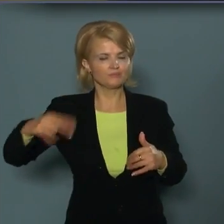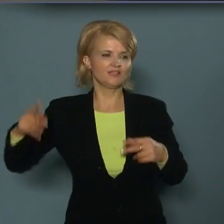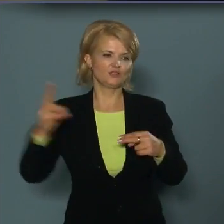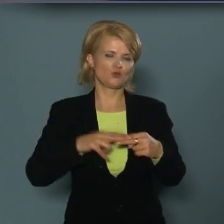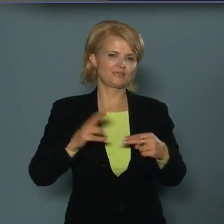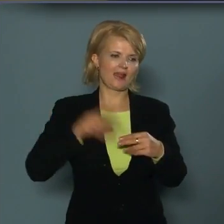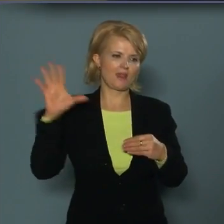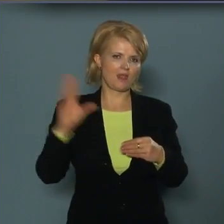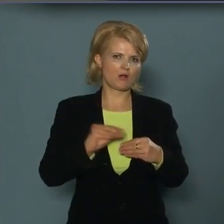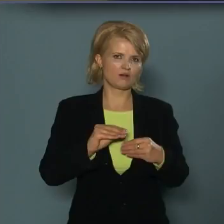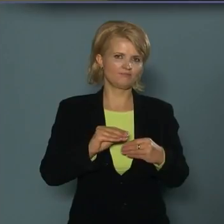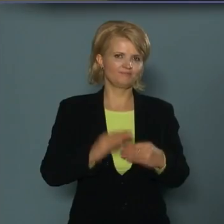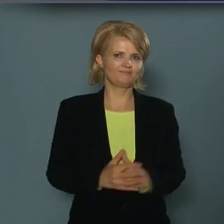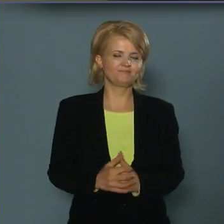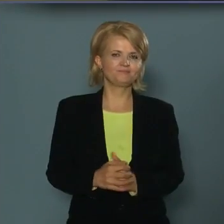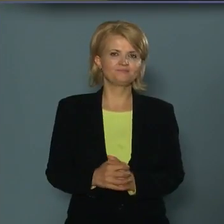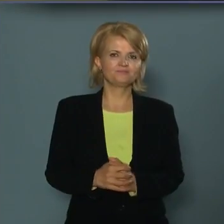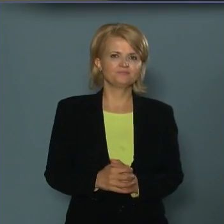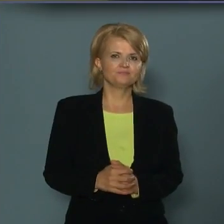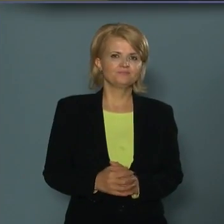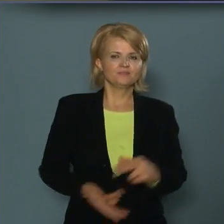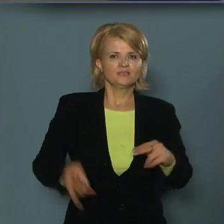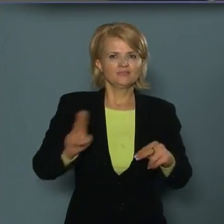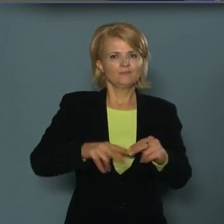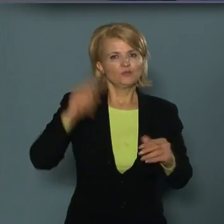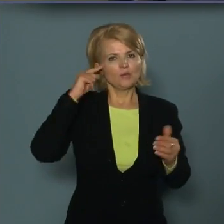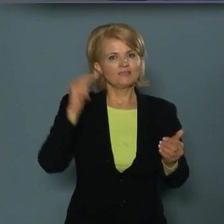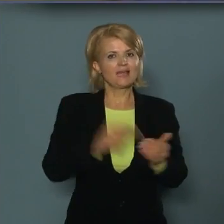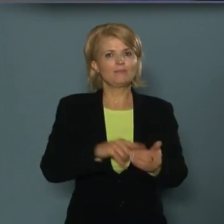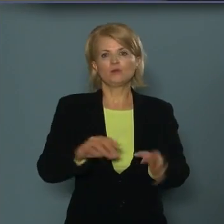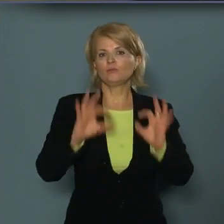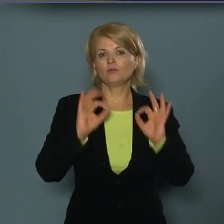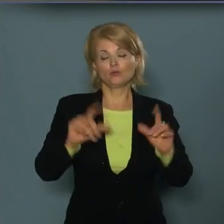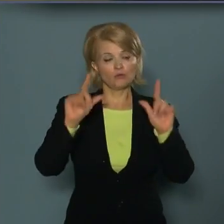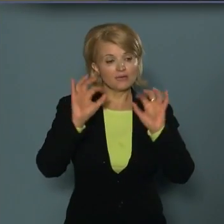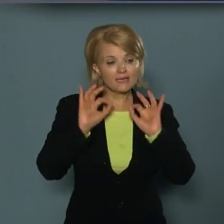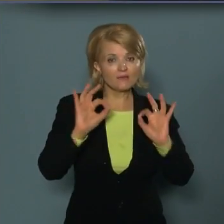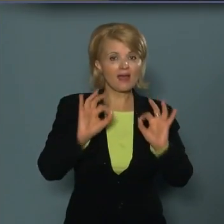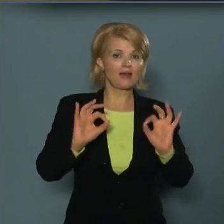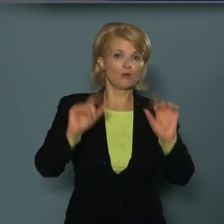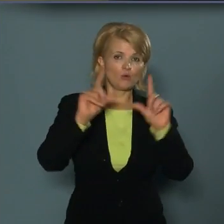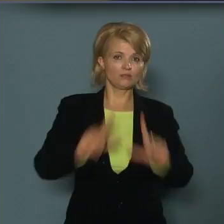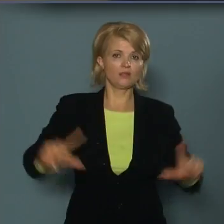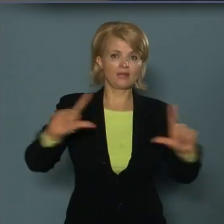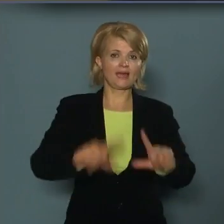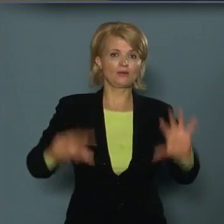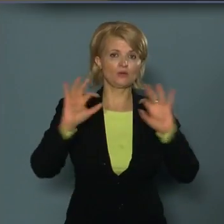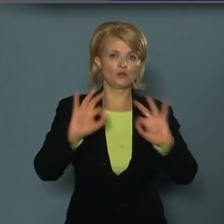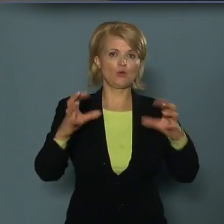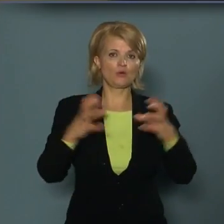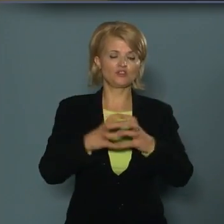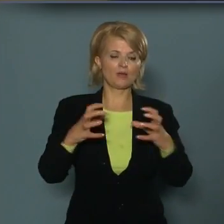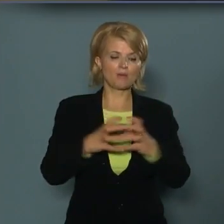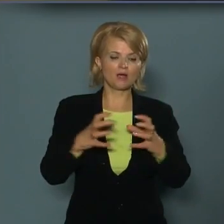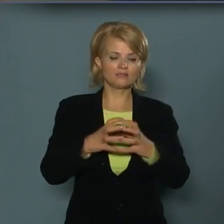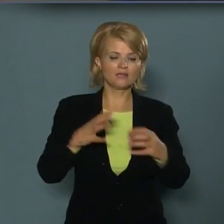van hozzánk, úgyhogy több szempontból is nagyon-nagyon kiváló. Jó tanárok vannak, jó a csapat, most volt pont egy ilyen kampány,